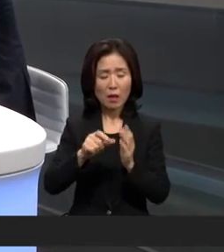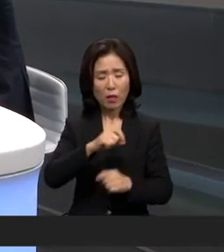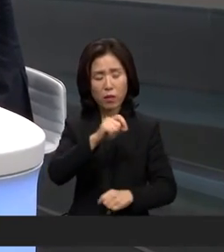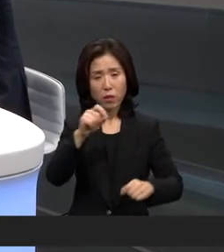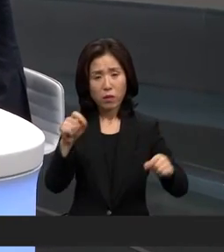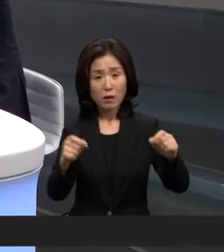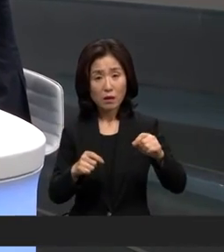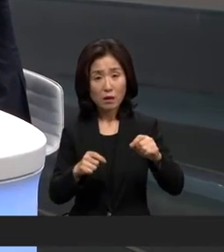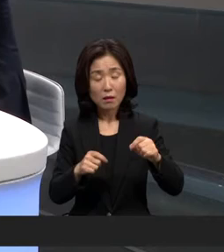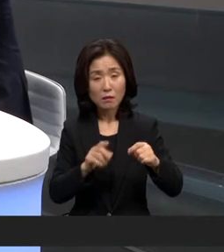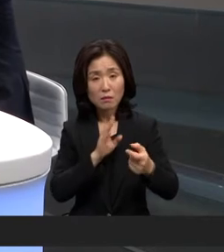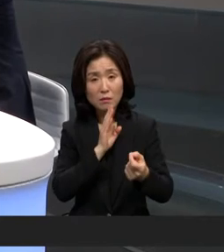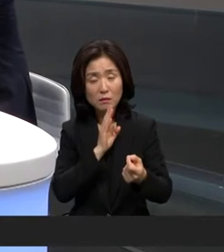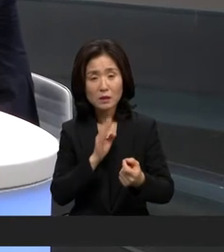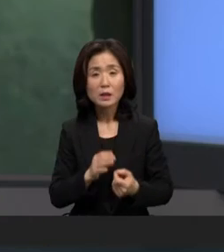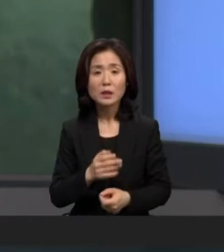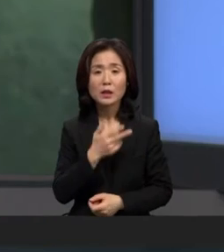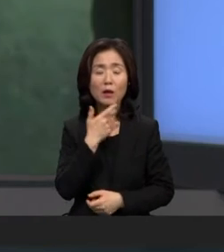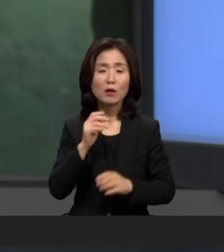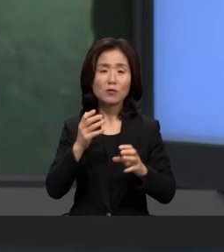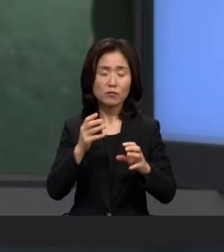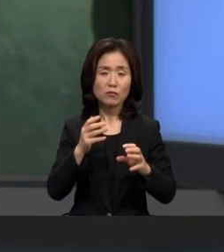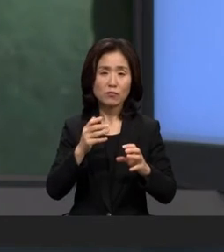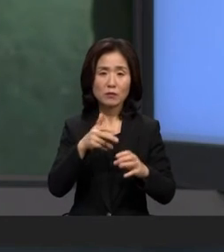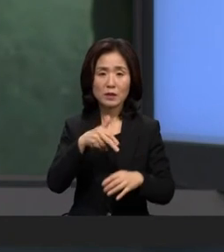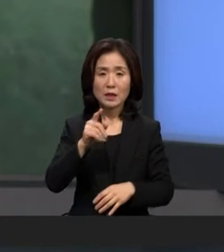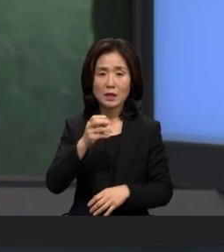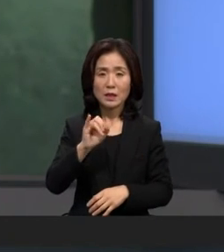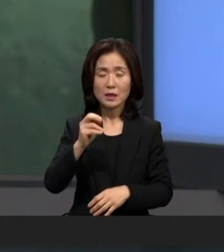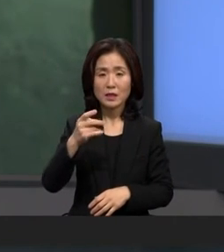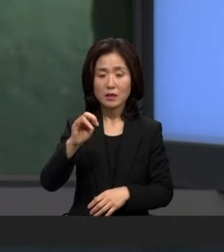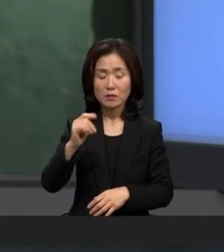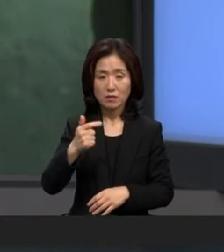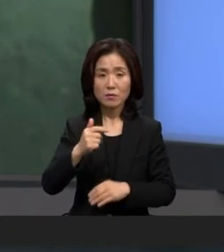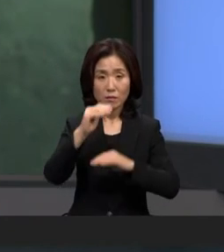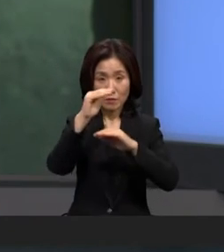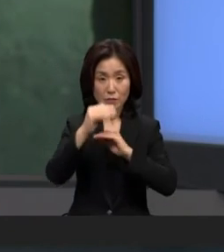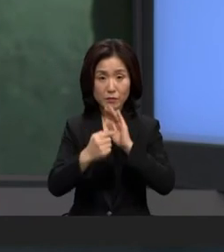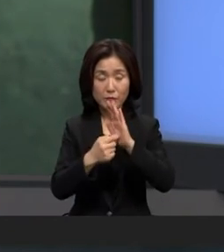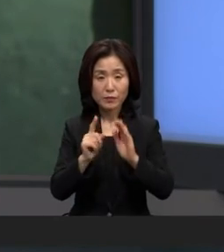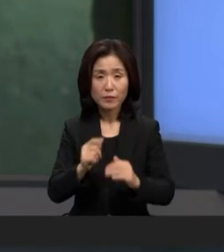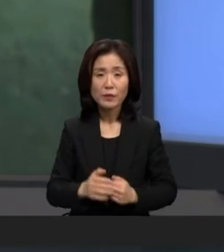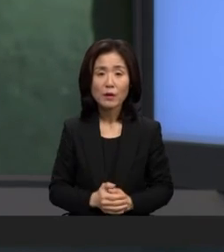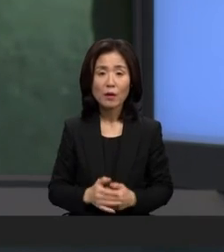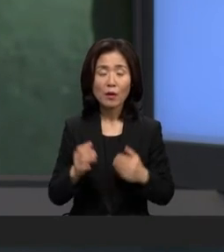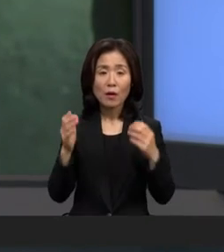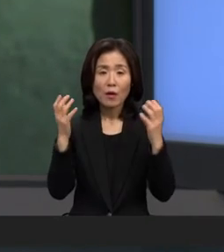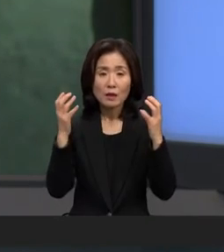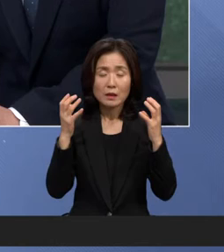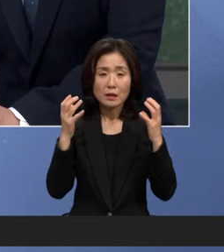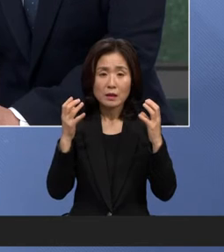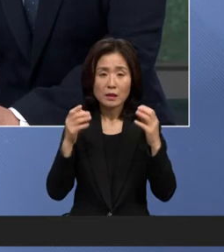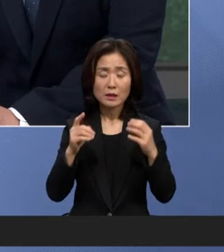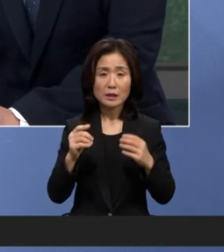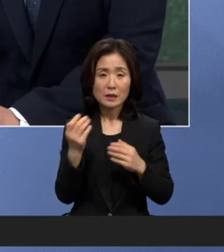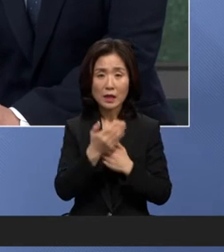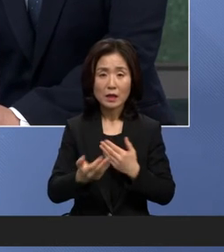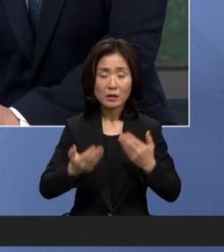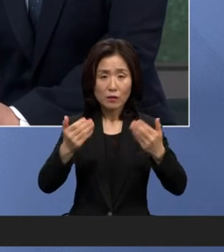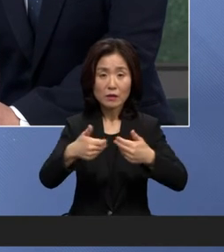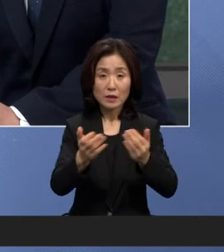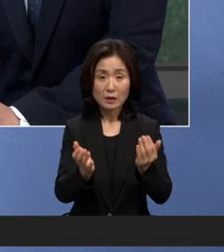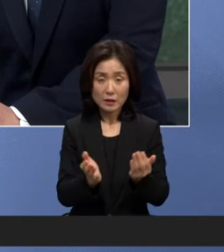있어요 영국에서 4 영국 가디언 지가 최근 발표된 한 조사결과를 보도했는데요 어린이 자선 단체인 데어 월드 가